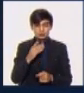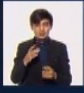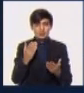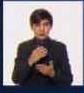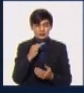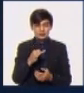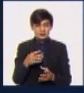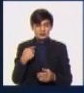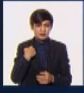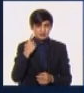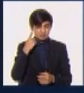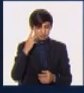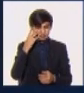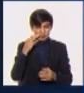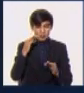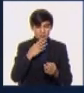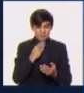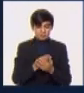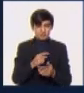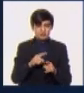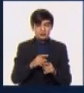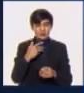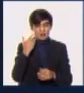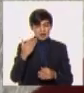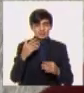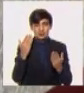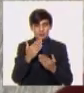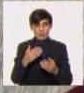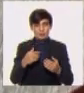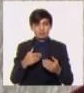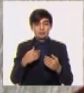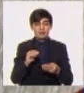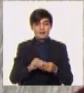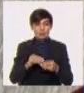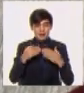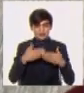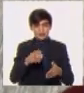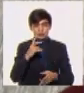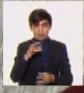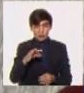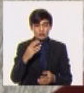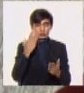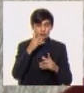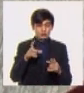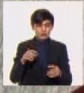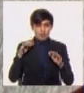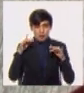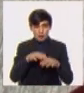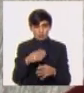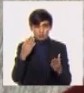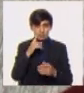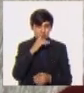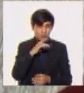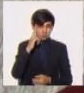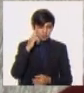По моим прогнозам, даже когда кинотеатры вновь откроются, я не думаю, что зрители толпой побегут в кинотеатры. В любом случае они